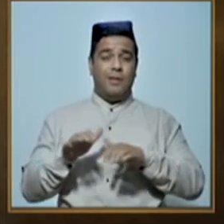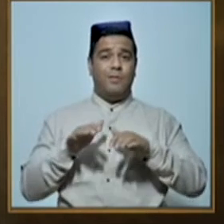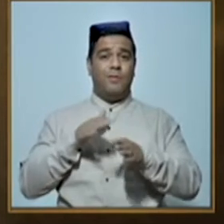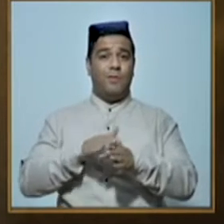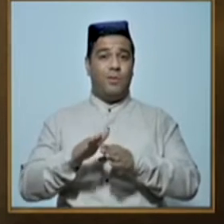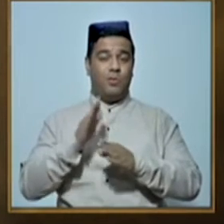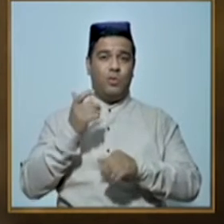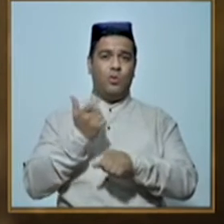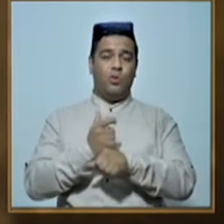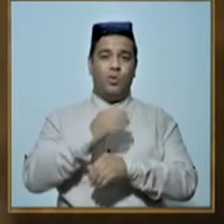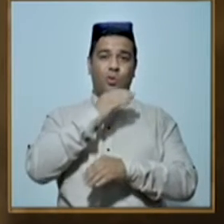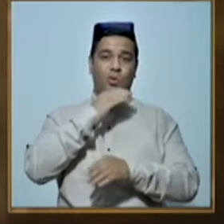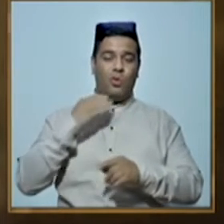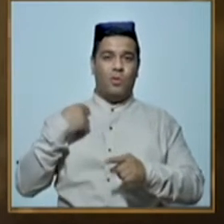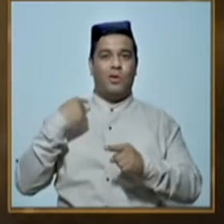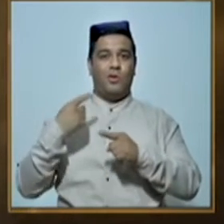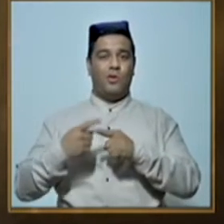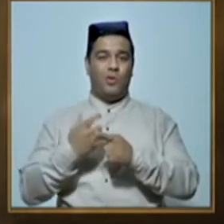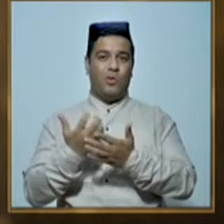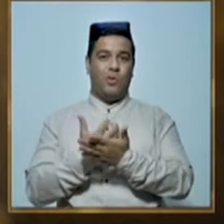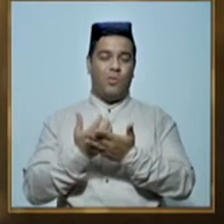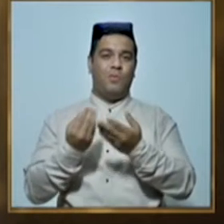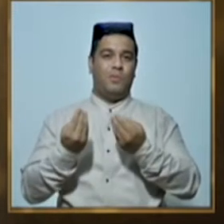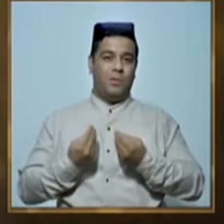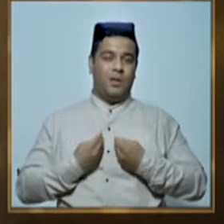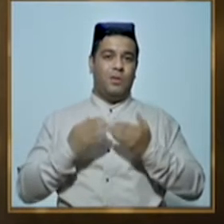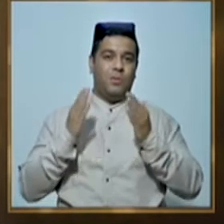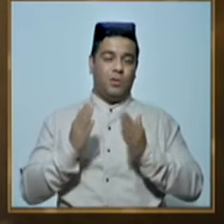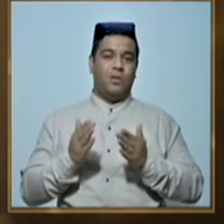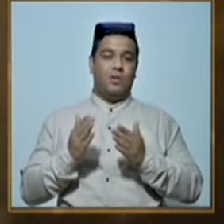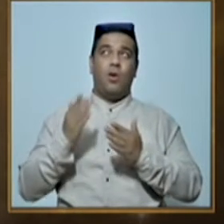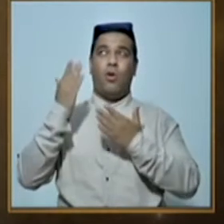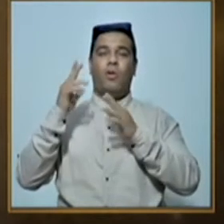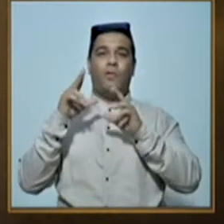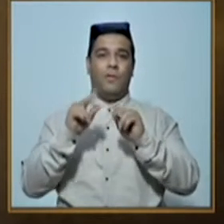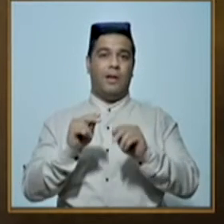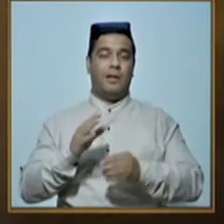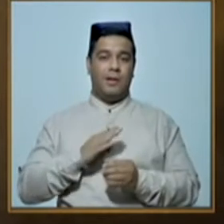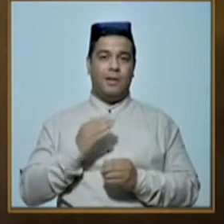bulsak, juda ko'p yaxshiliklarga ega bo'lishimiz va'da qilingandir.